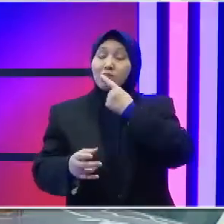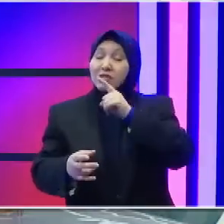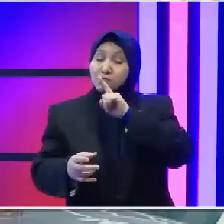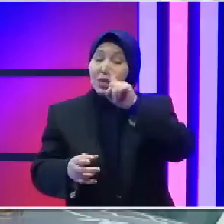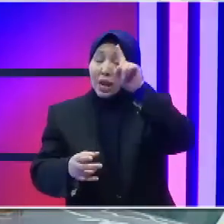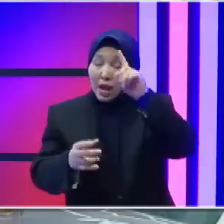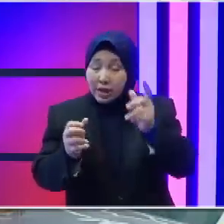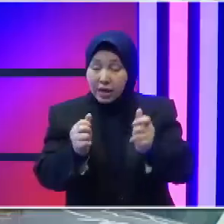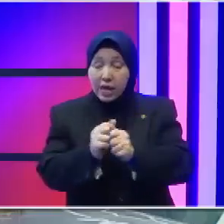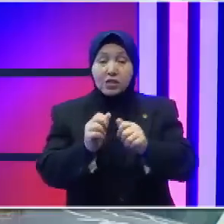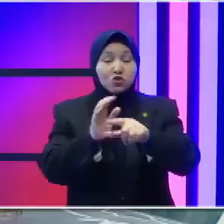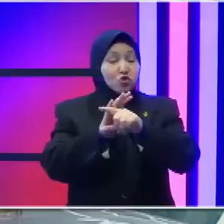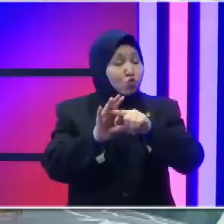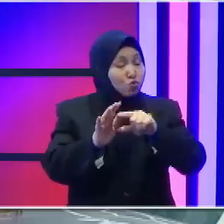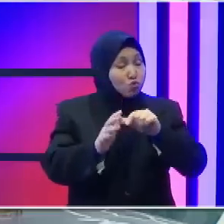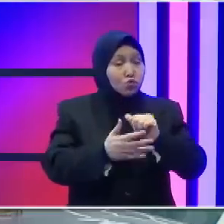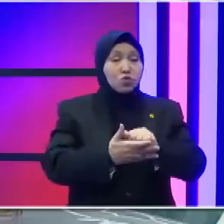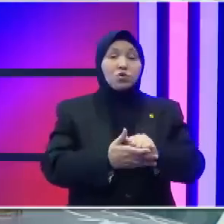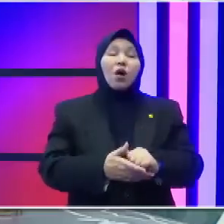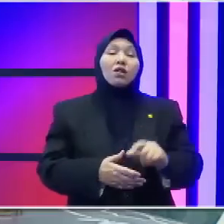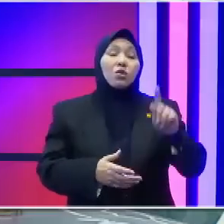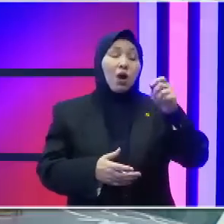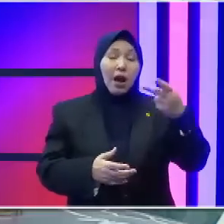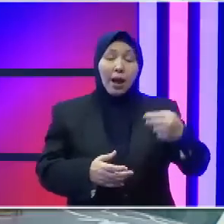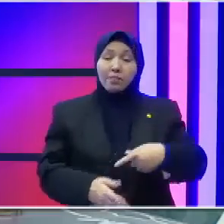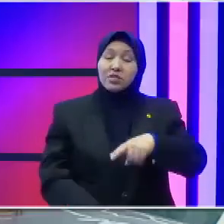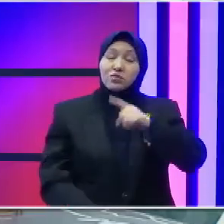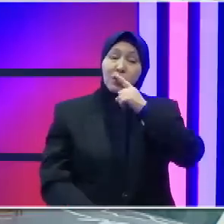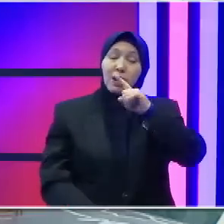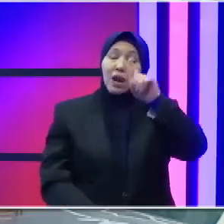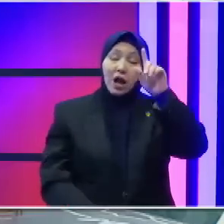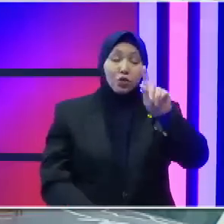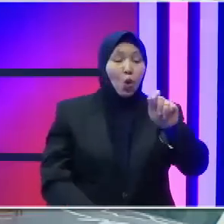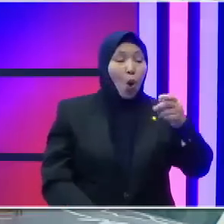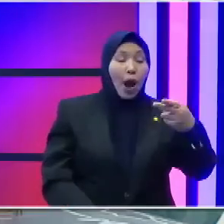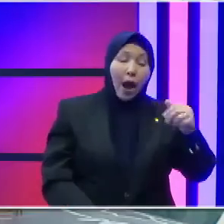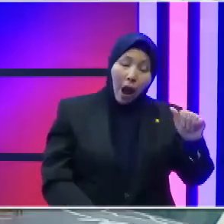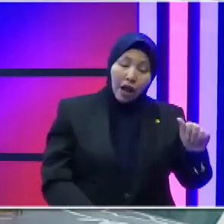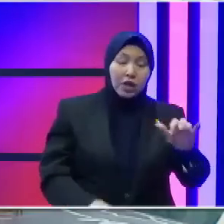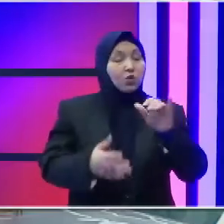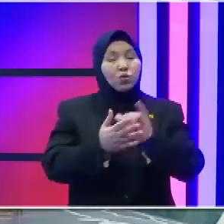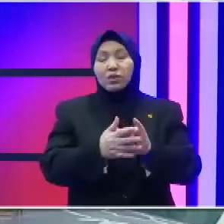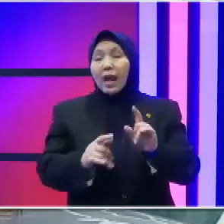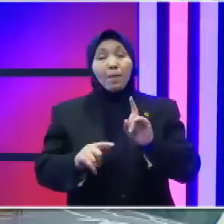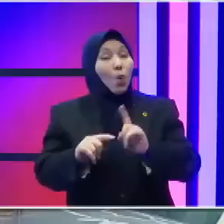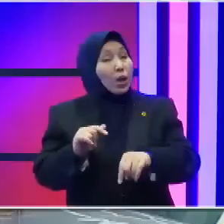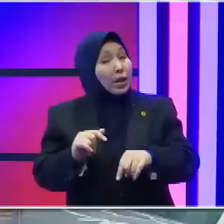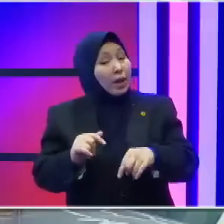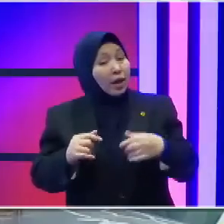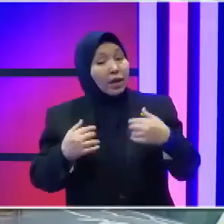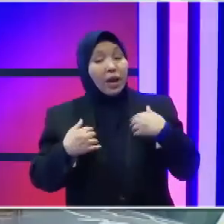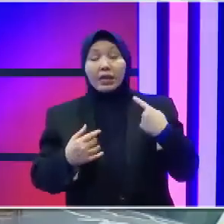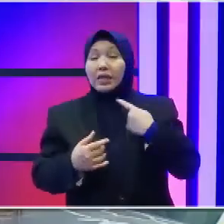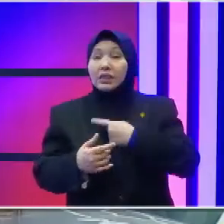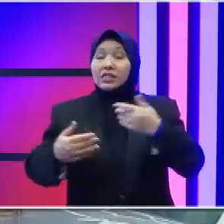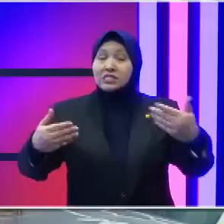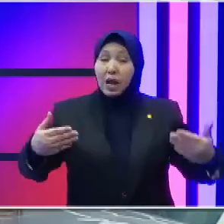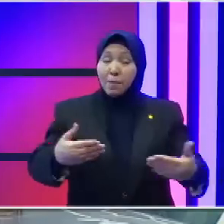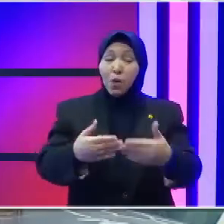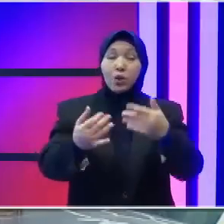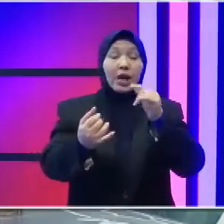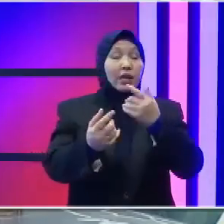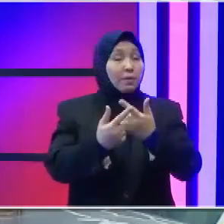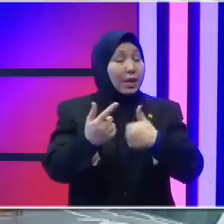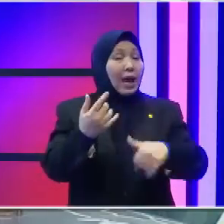awal surah Taha disambung. Bismillahirrahmanirrahim, Taha. Boleh. Yang tak bolehnya, kita sambung daripada